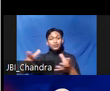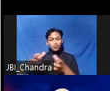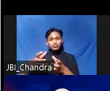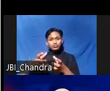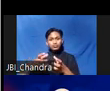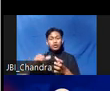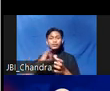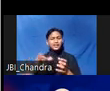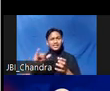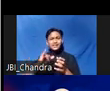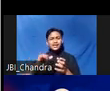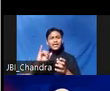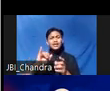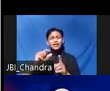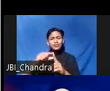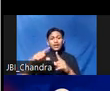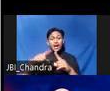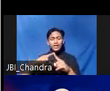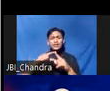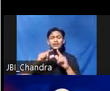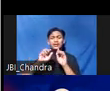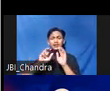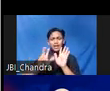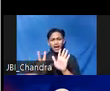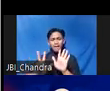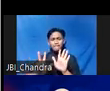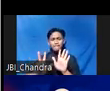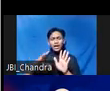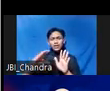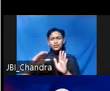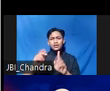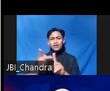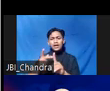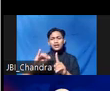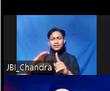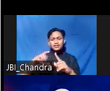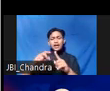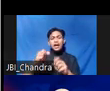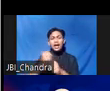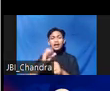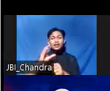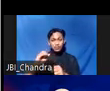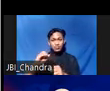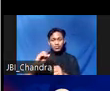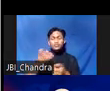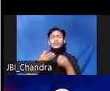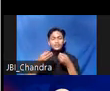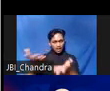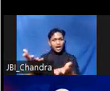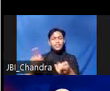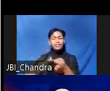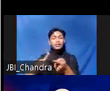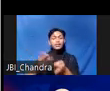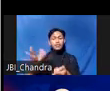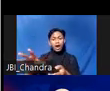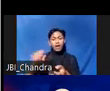6 ataupun Chicago ya nanti terkandung teman-teman ingin menggunakan yang mana jika teman-teman ingin memunculkan daftar pustakanya